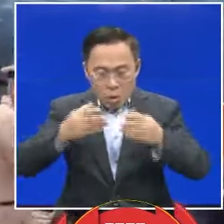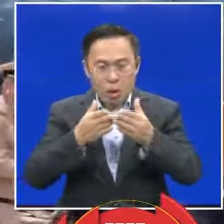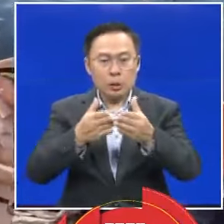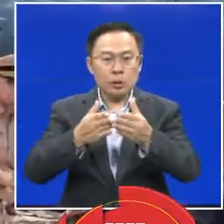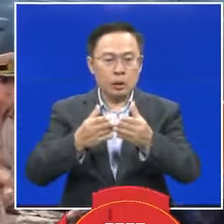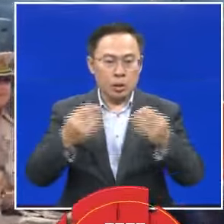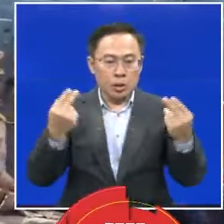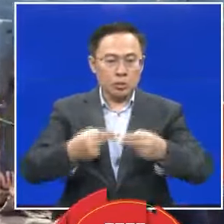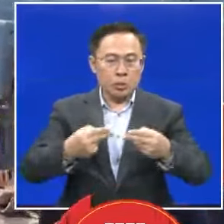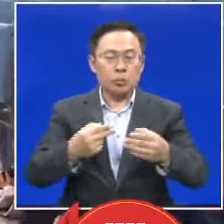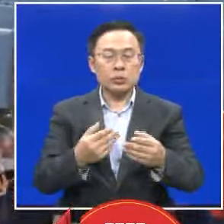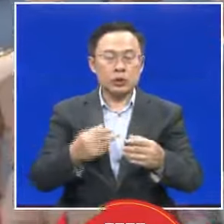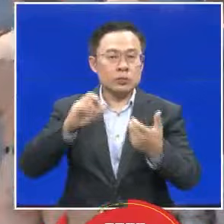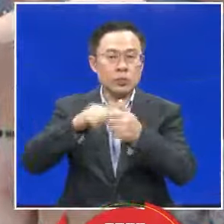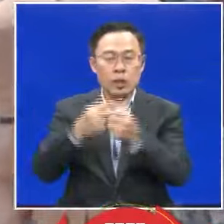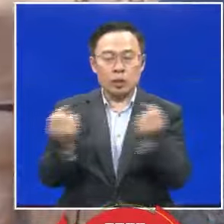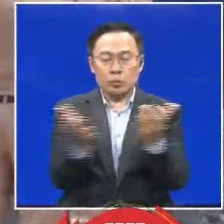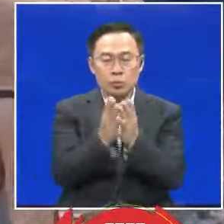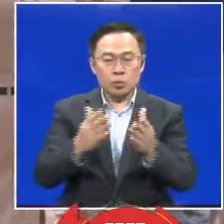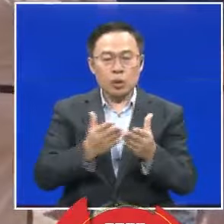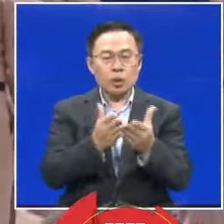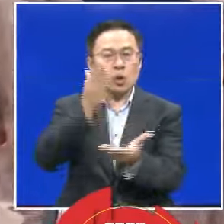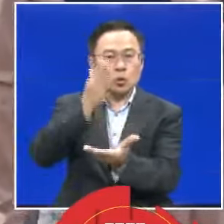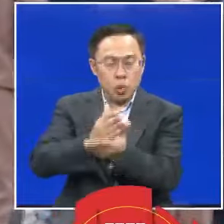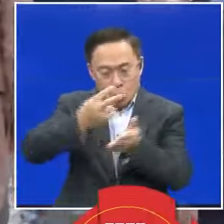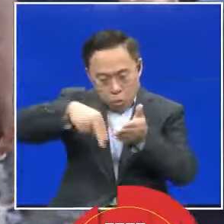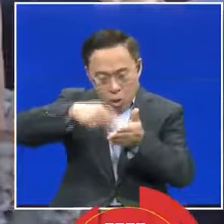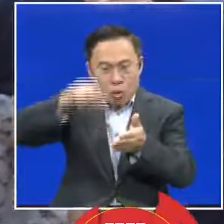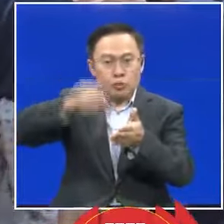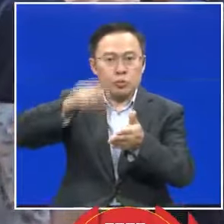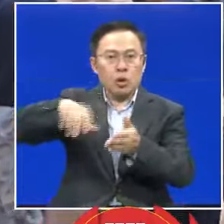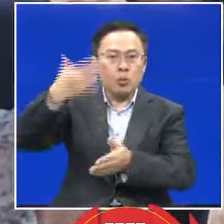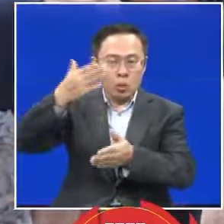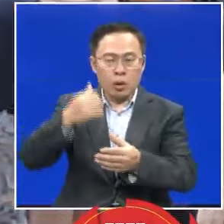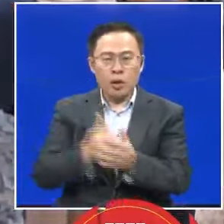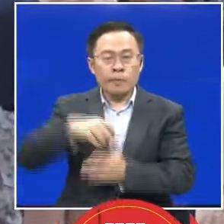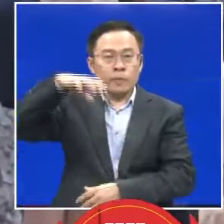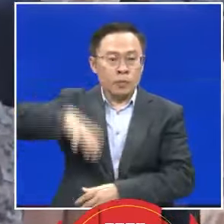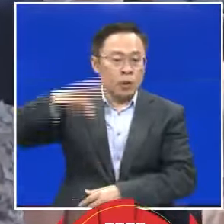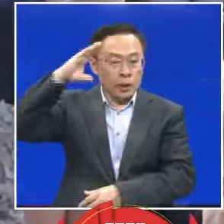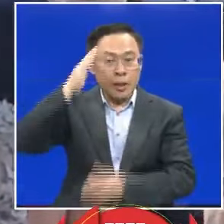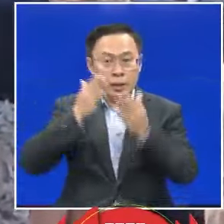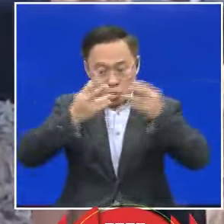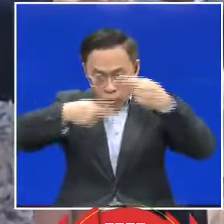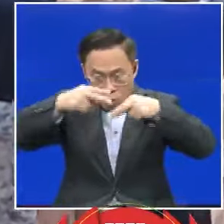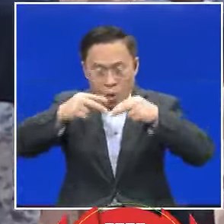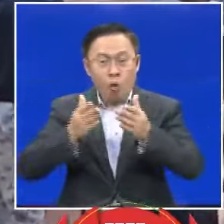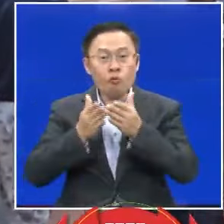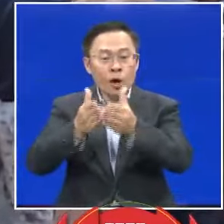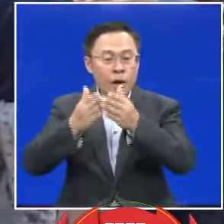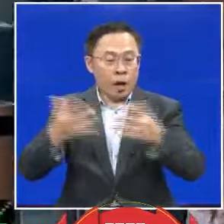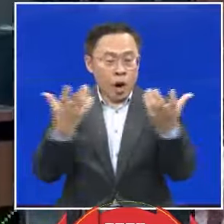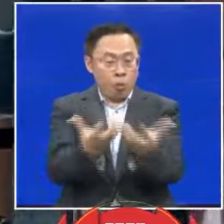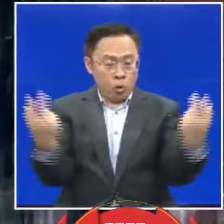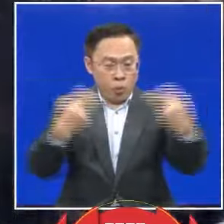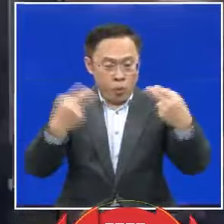รัตน์นะครับที่เสียหายเนี่ยก็จอดอยู่ที่ท่ารอเจ้าหน้าที่สรรพวุฒิกับหน่วยของทางกองทัพเรือเข้าไปตรวจสอบทางผู้บัญชาการทหารเรือ